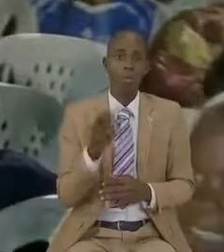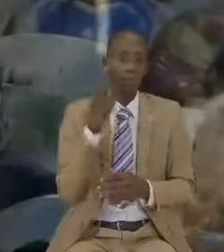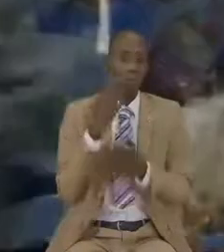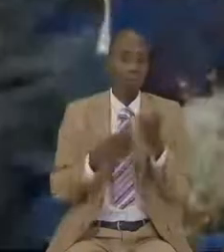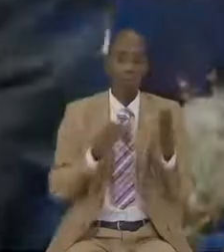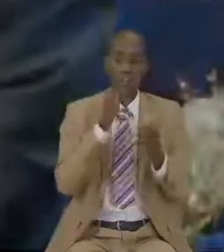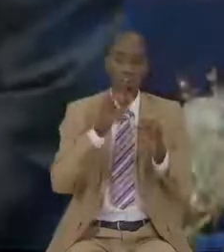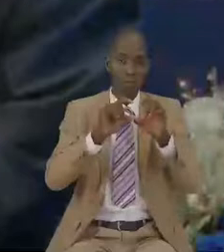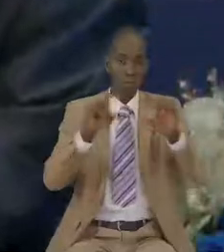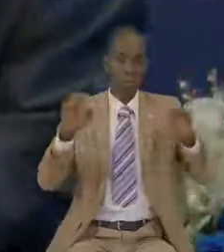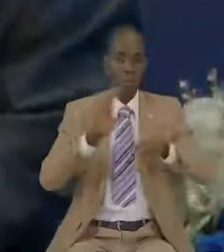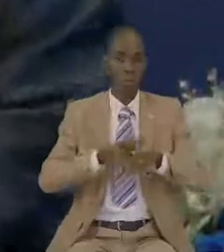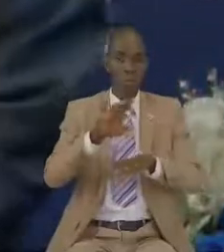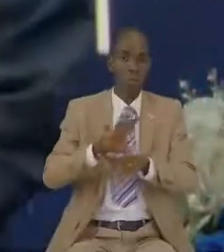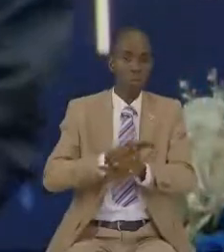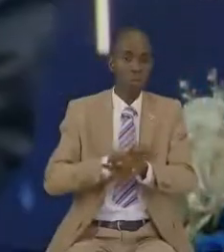Aidons-les à remplir leur nom